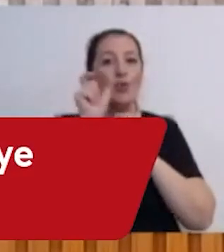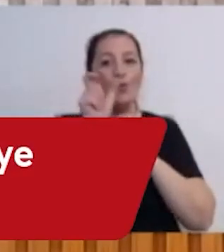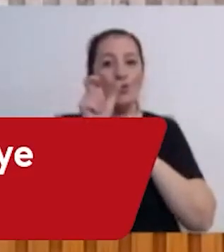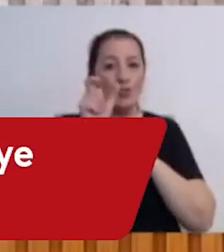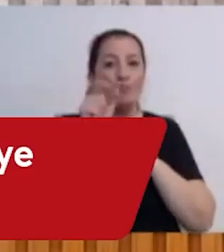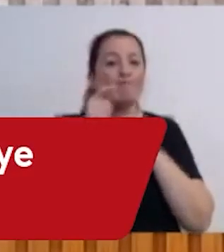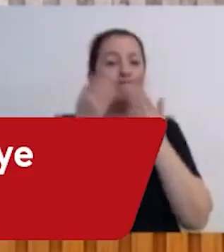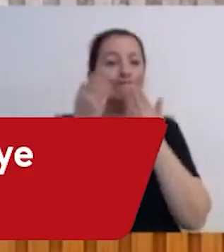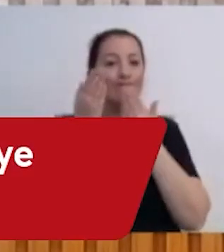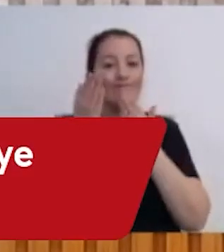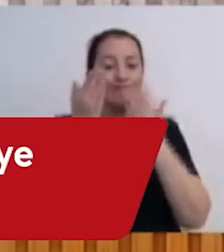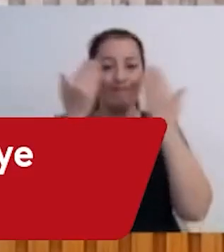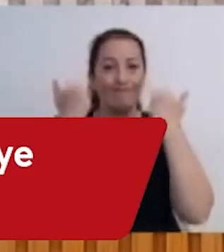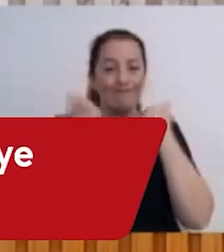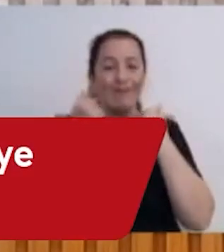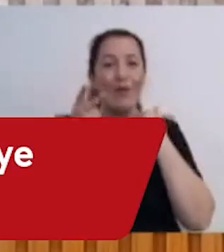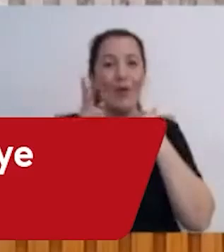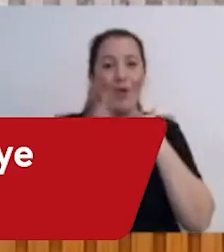rahmetle anıyorum.